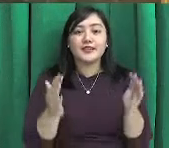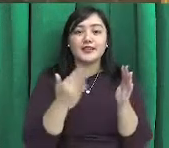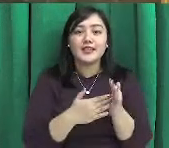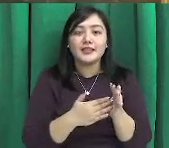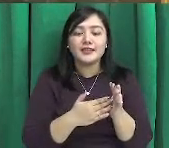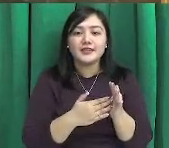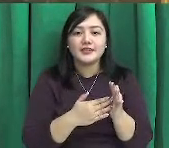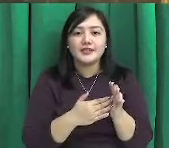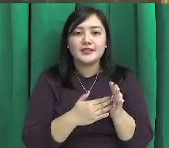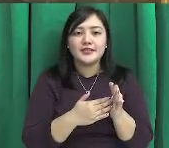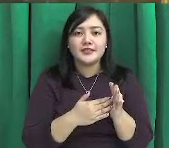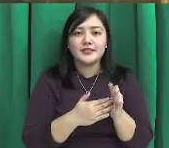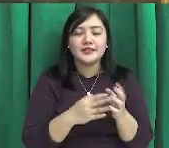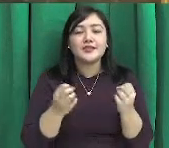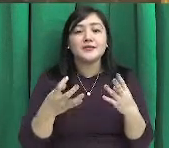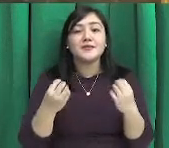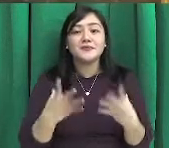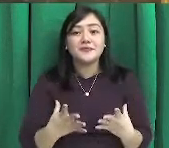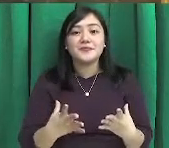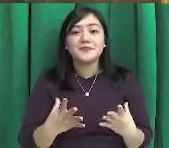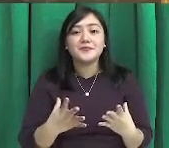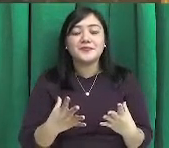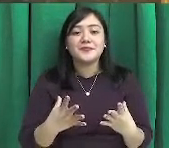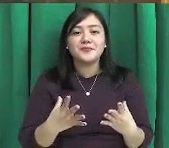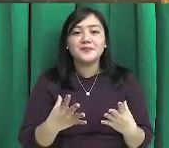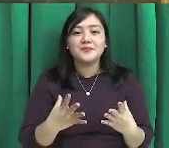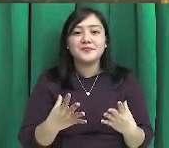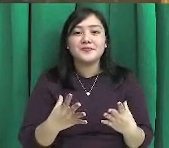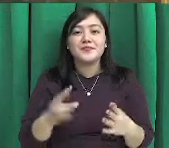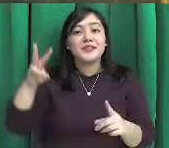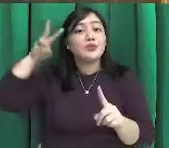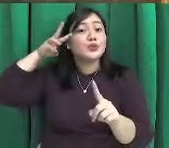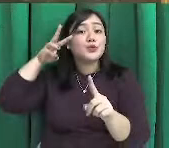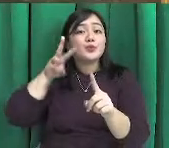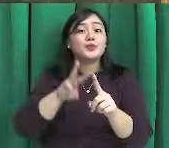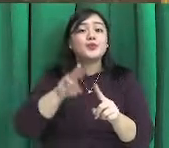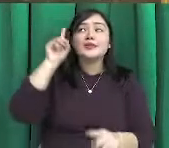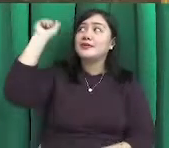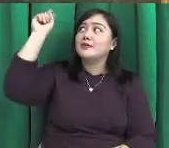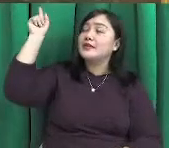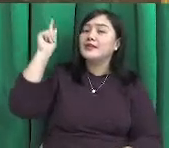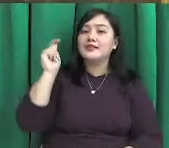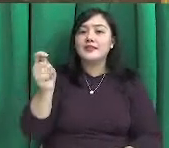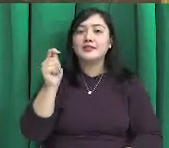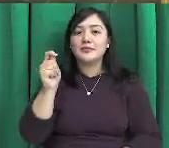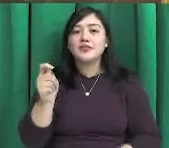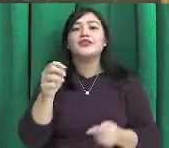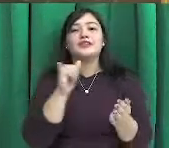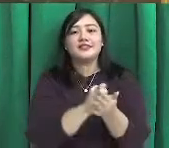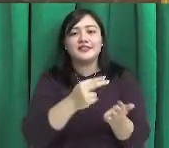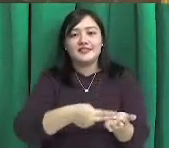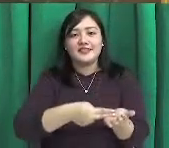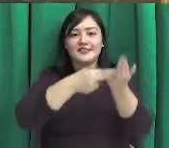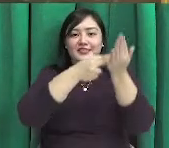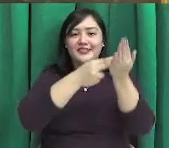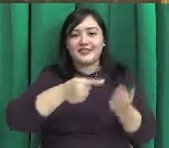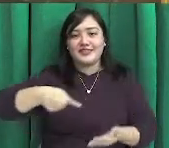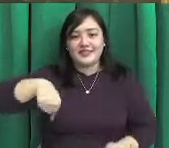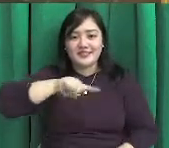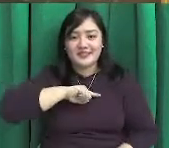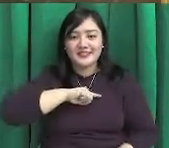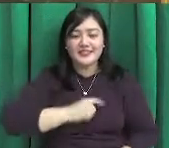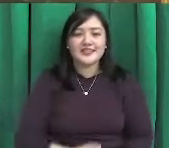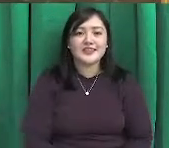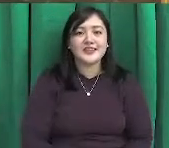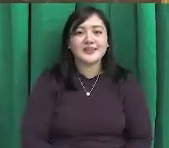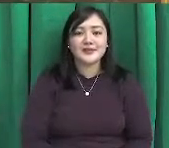again, marami po tayong maririnig pa na matututunan at makakatulong mula po kay Sister Nida na kasama po natin ngayon. Alam